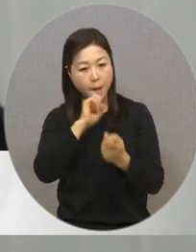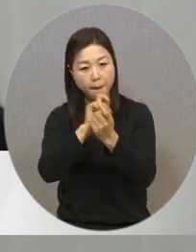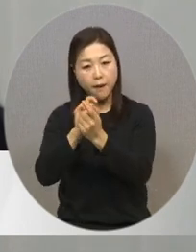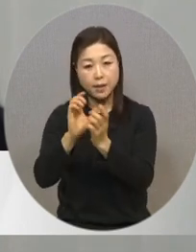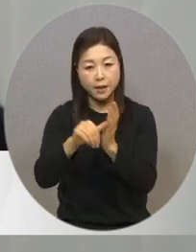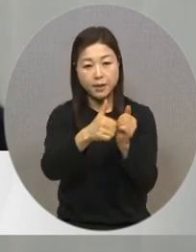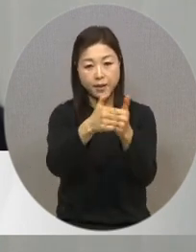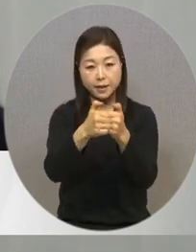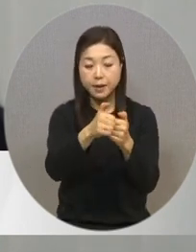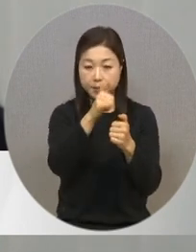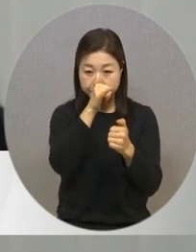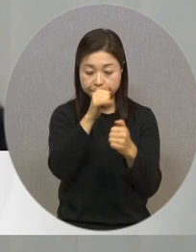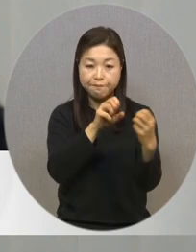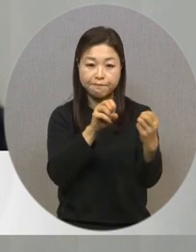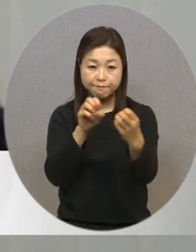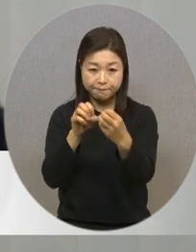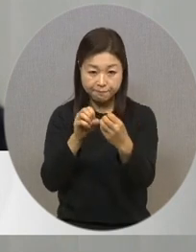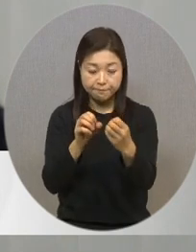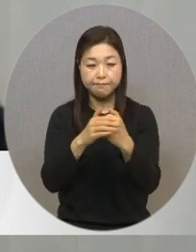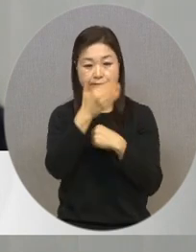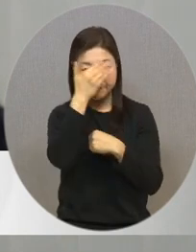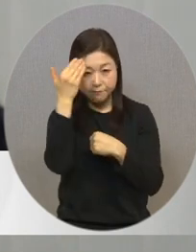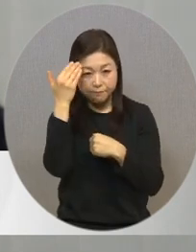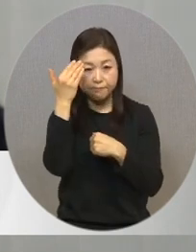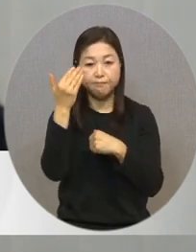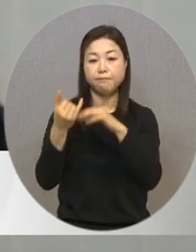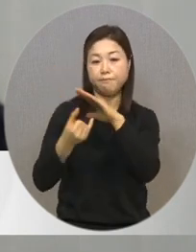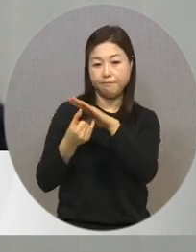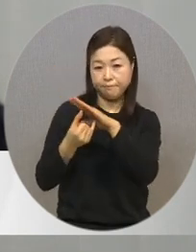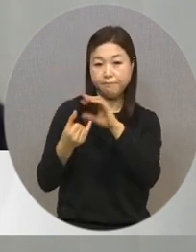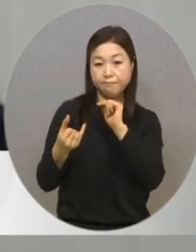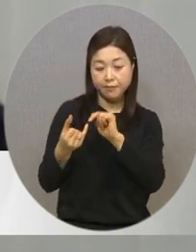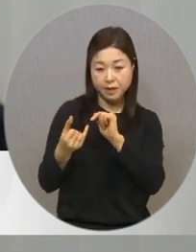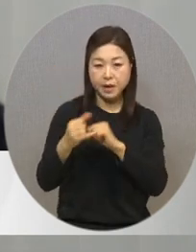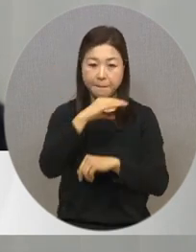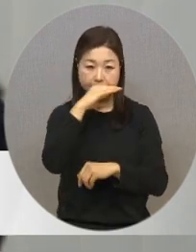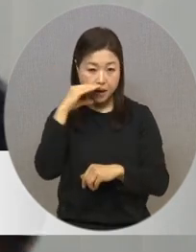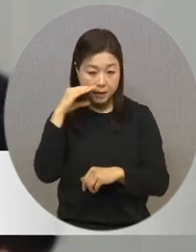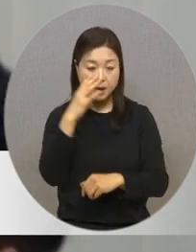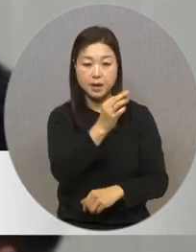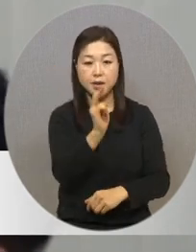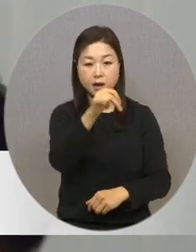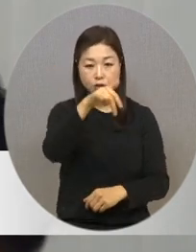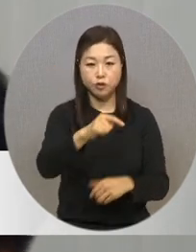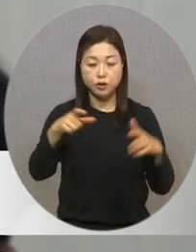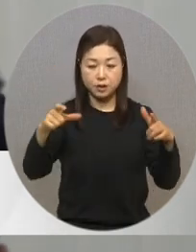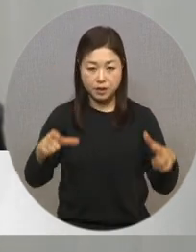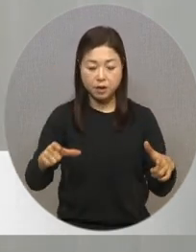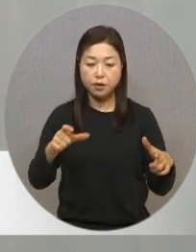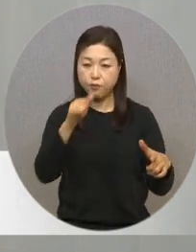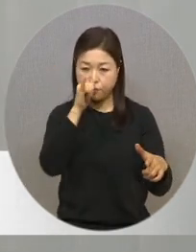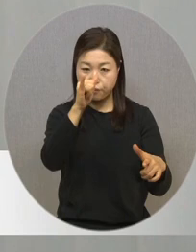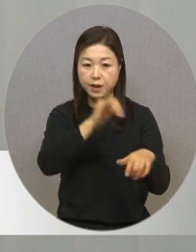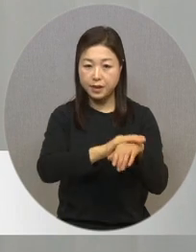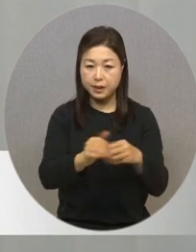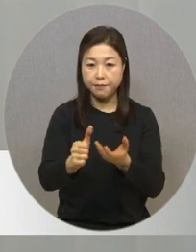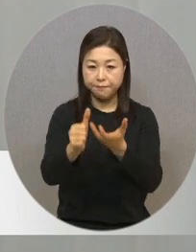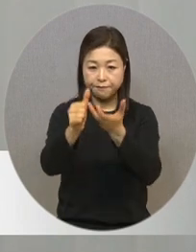뭐 의논도 하면서 우리 젊은 친구들이 바르게 양주의 진정한 일꾼으로 자라날 수